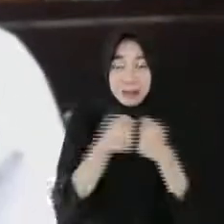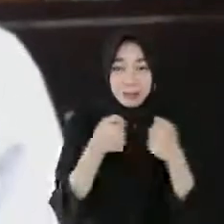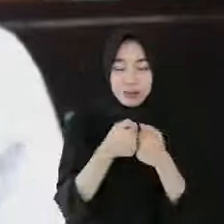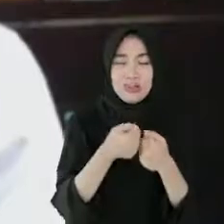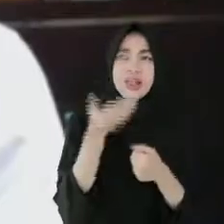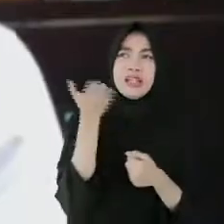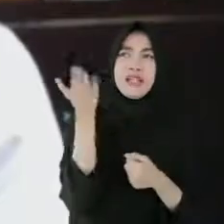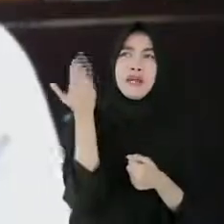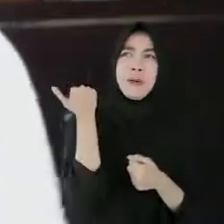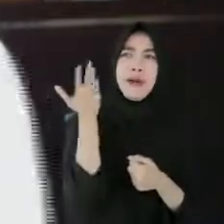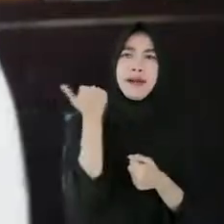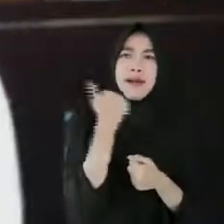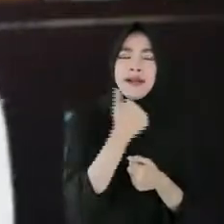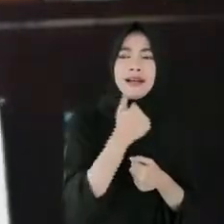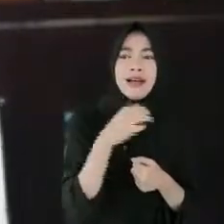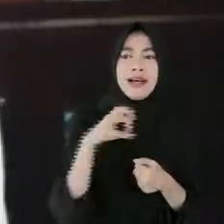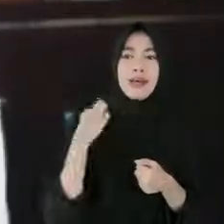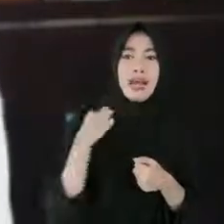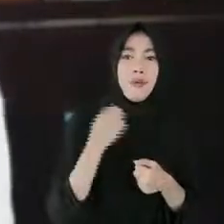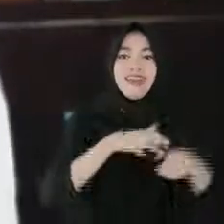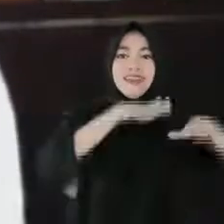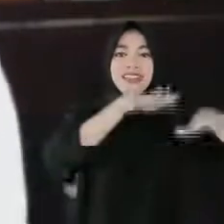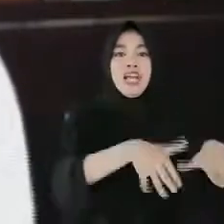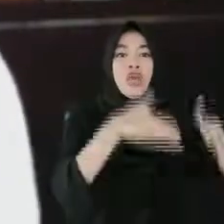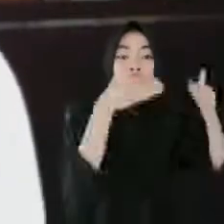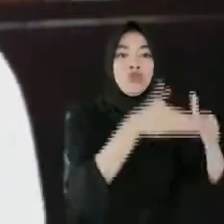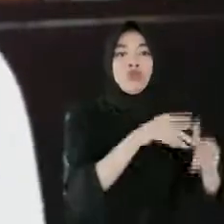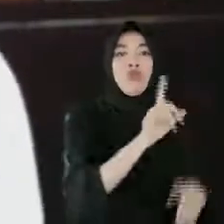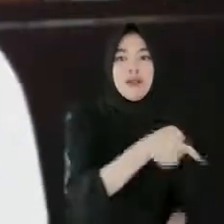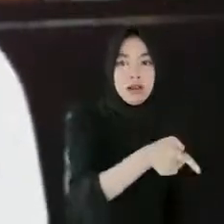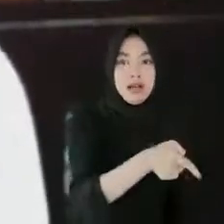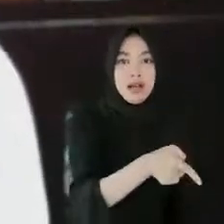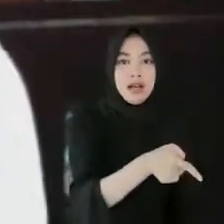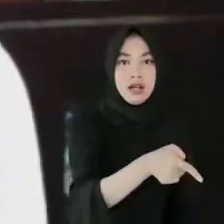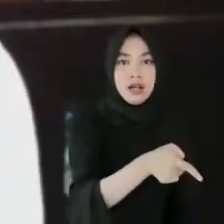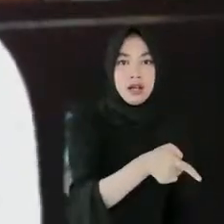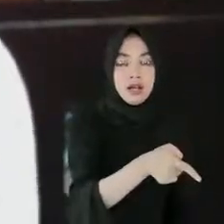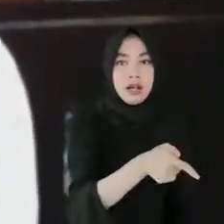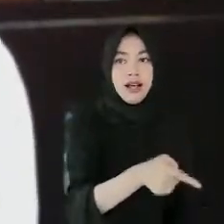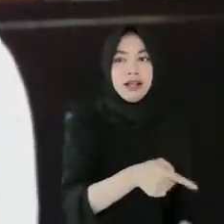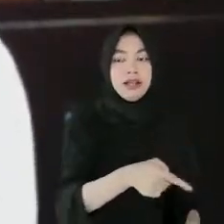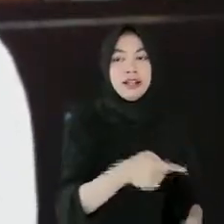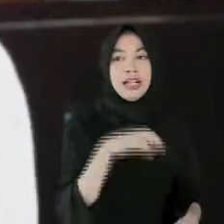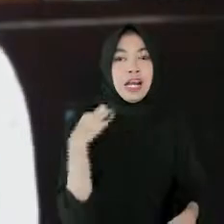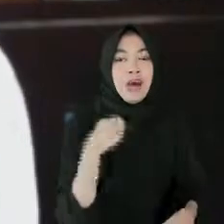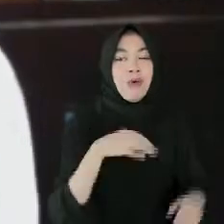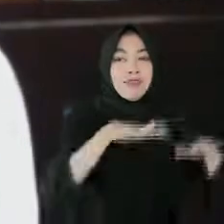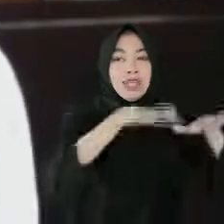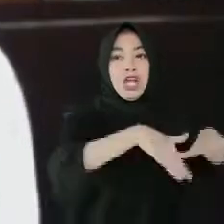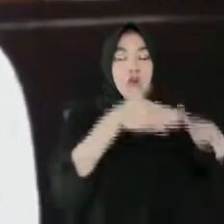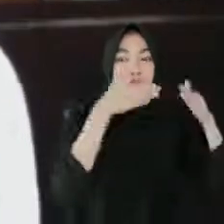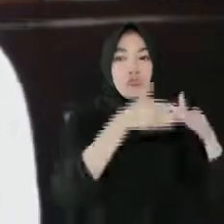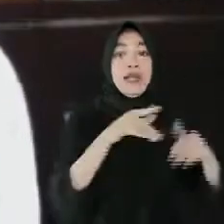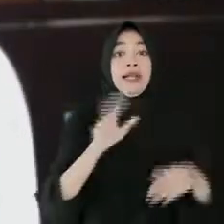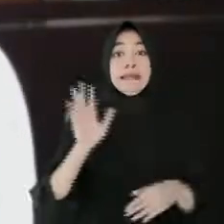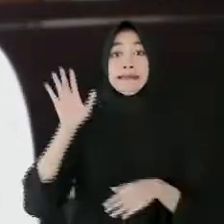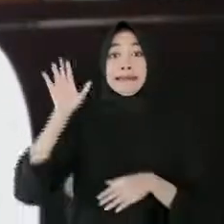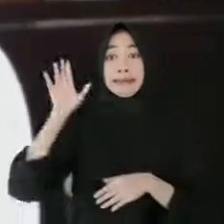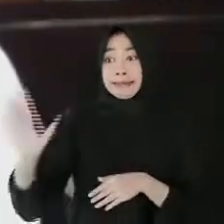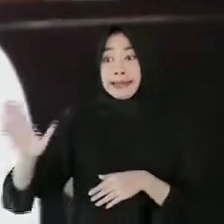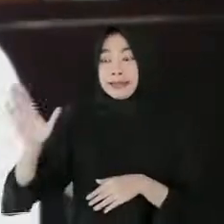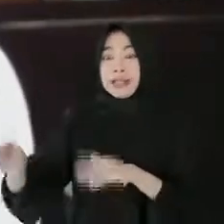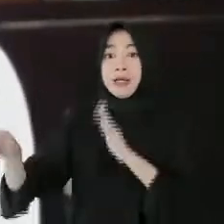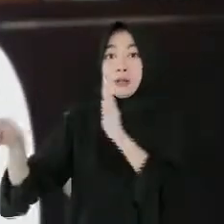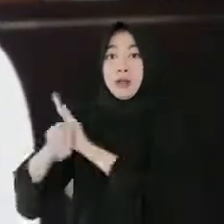tempatkan ada akomodasinya kematiannya sebagian tinggal di tempat the apa namanya teman-teman nanti di Papua itu